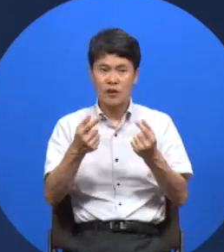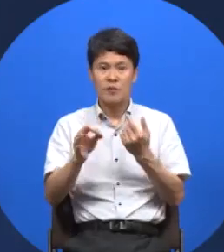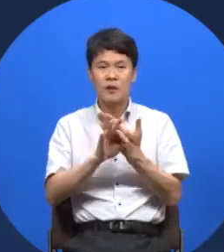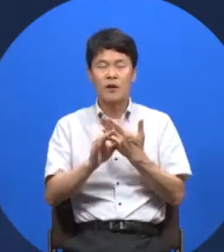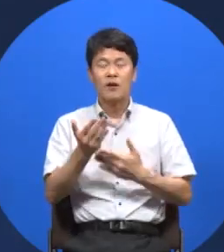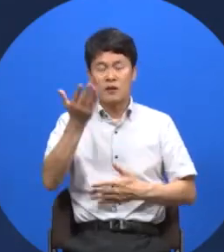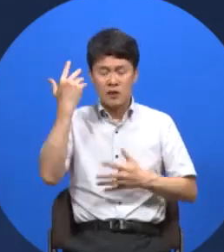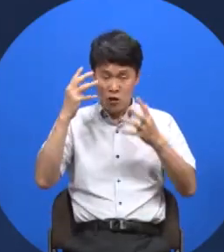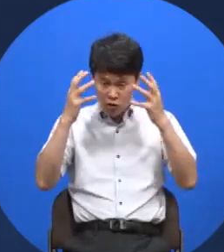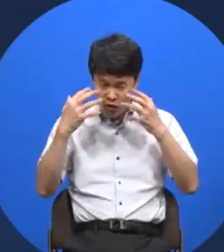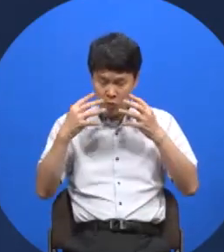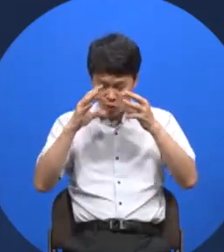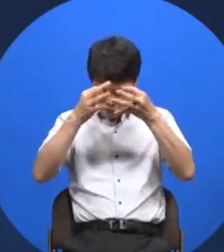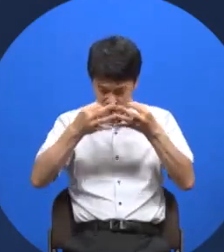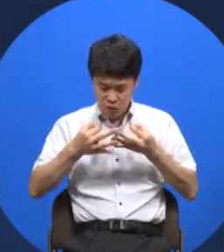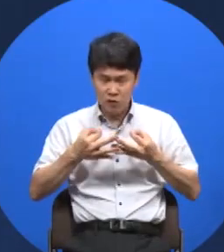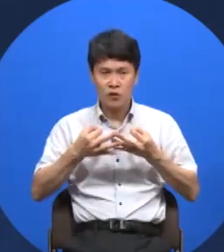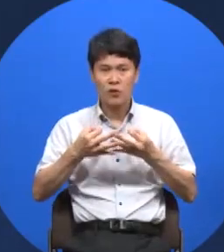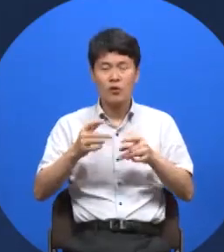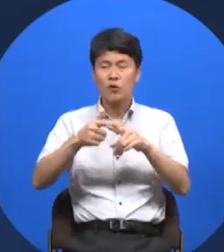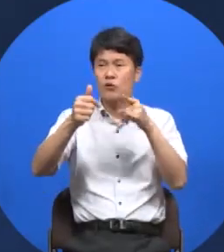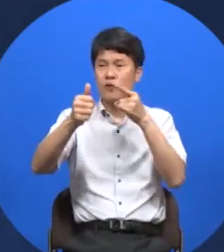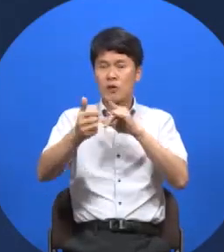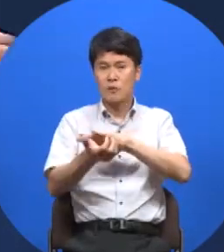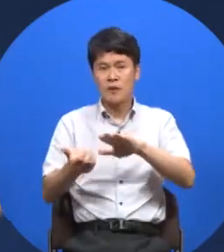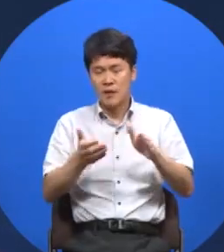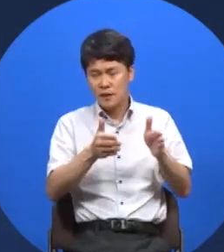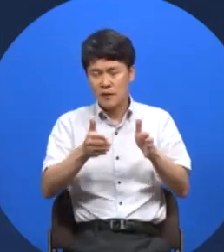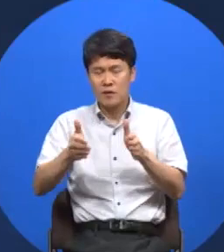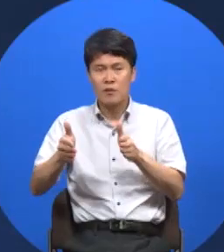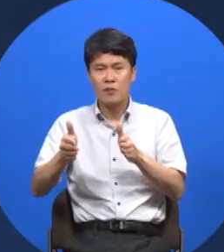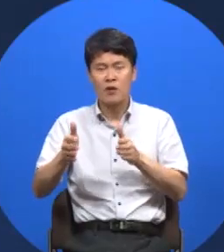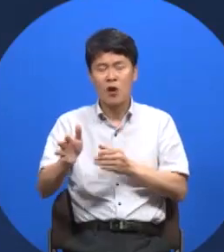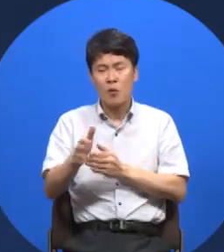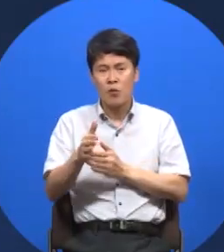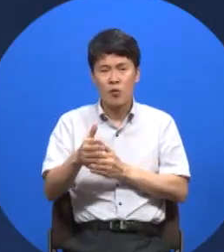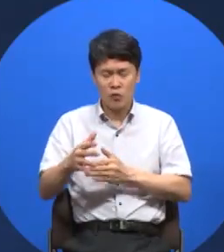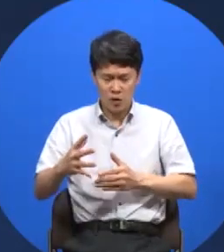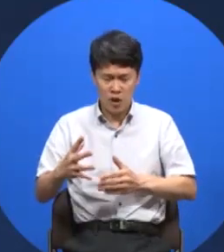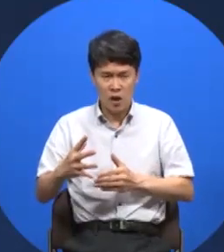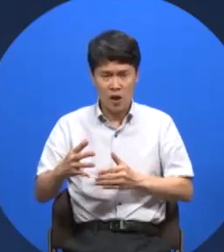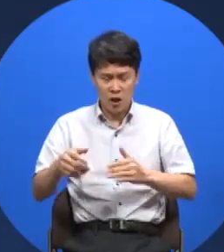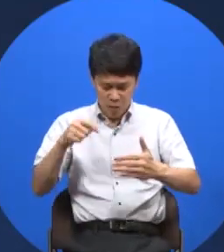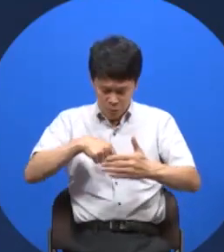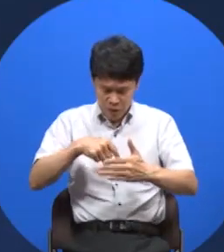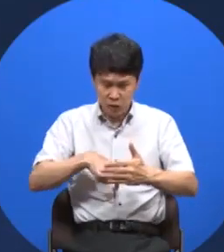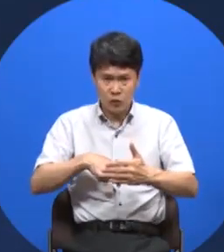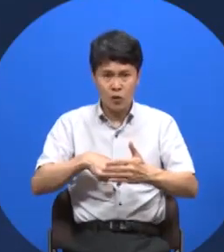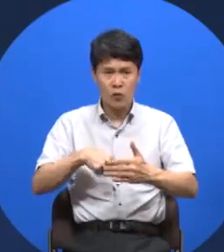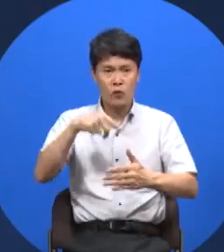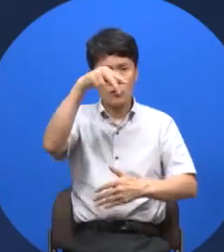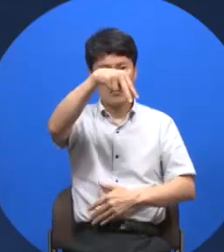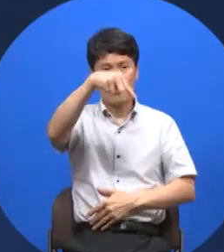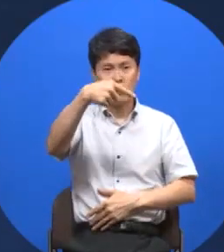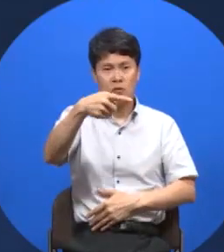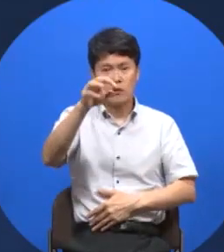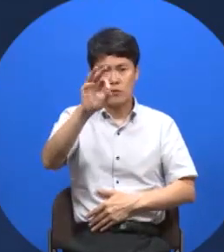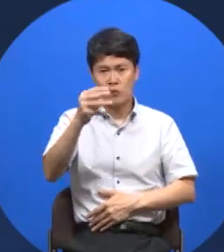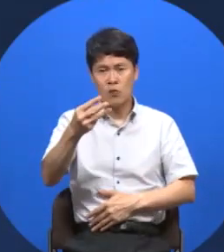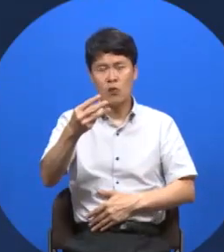지나간 여름을 돌아보면서 주께서 예비하신 물고기 뱃속 혹은 스올의